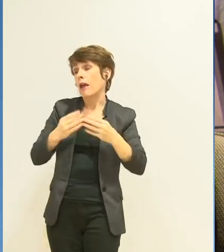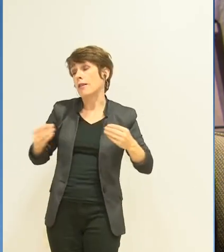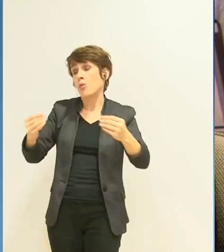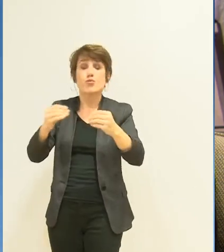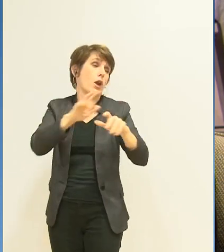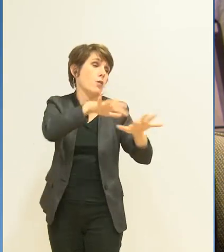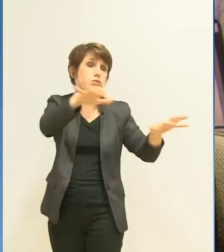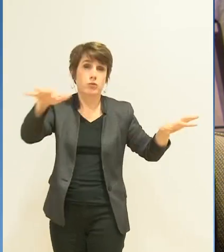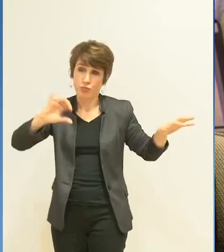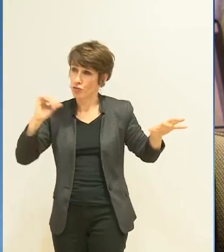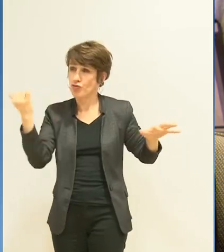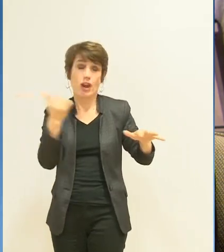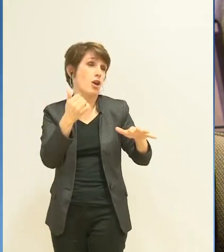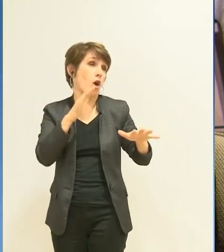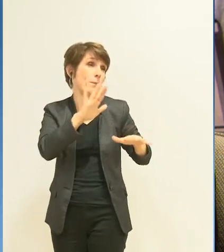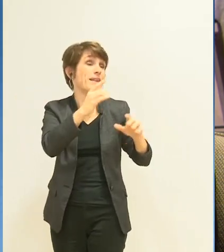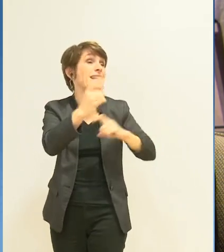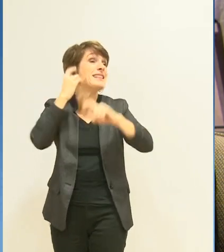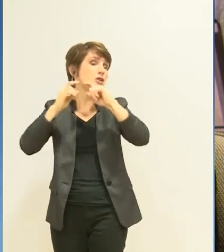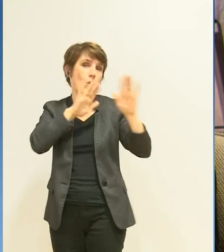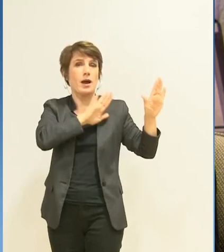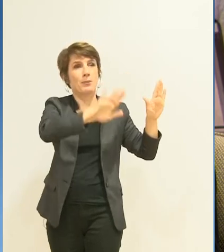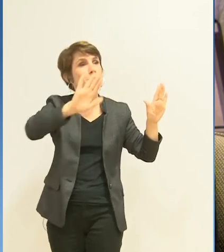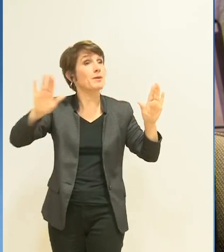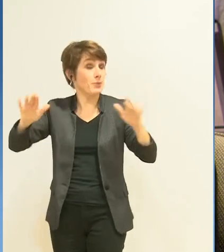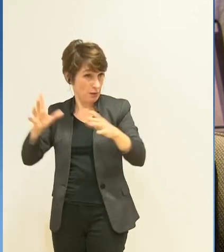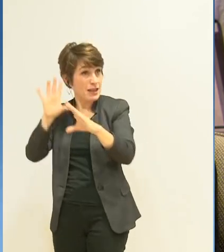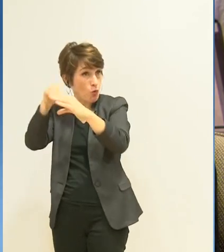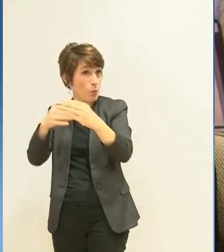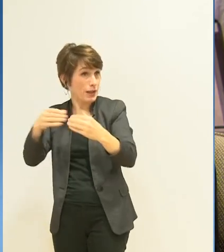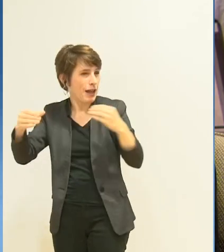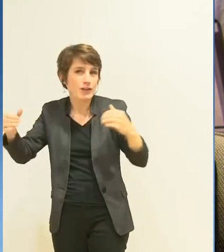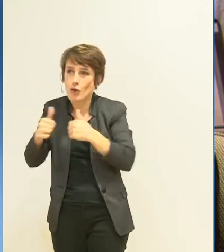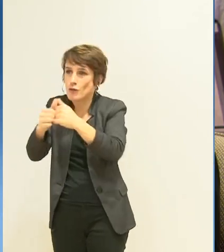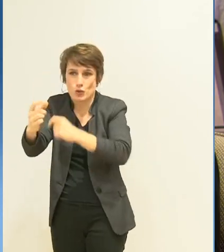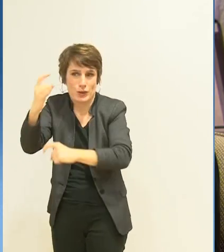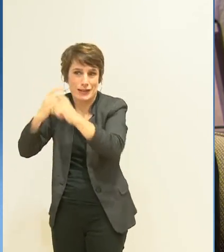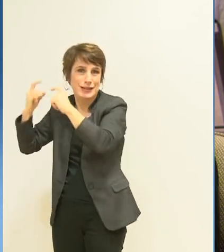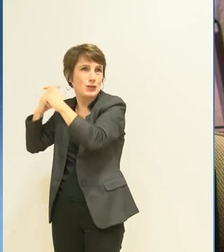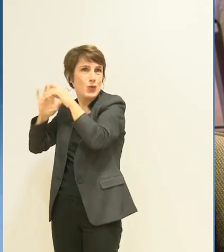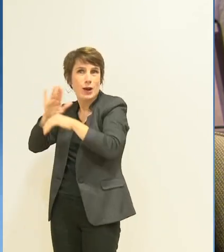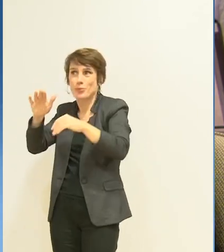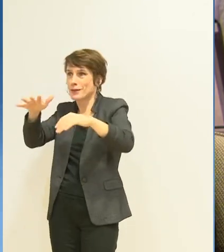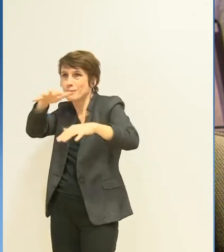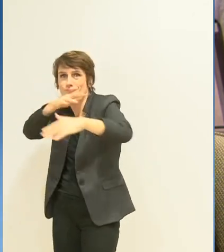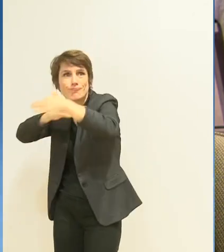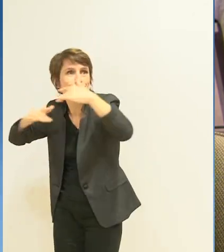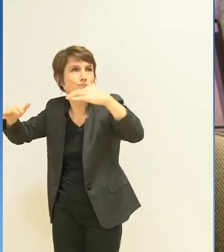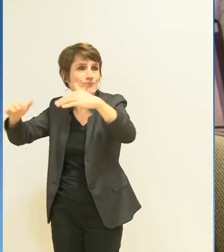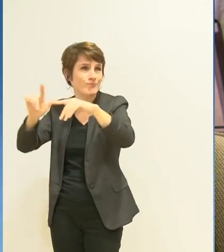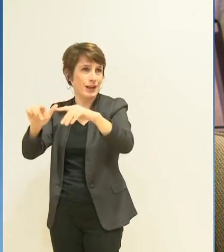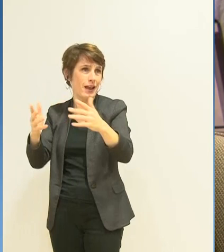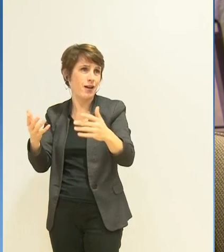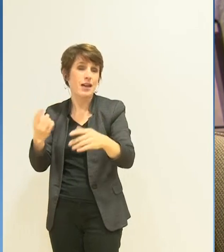histoire ou si l'on préfère un vécu historique indissociable de son cadre cet aspect dépasse la simple